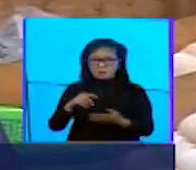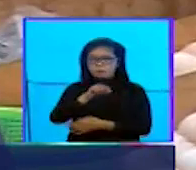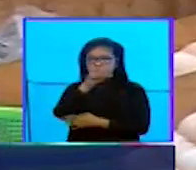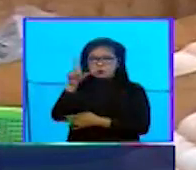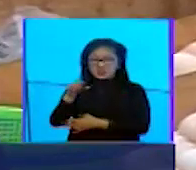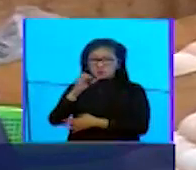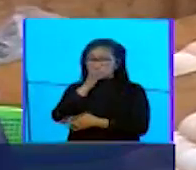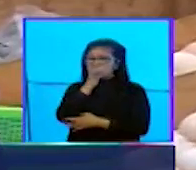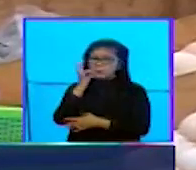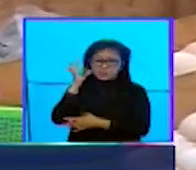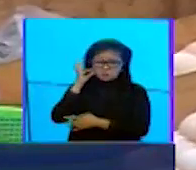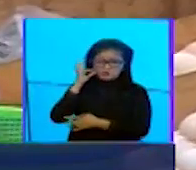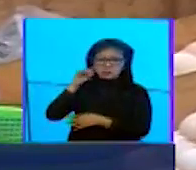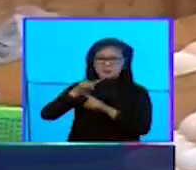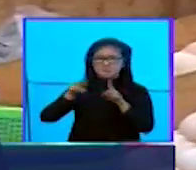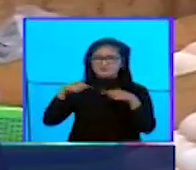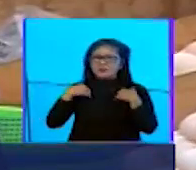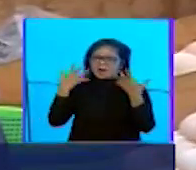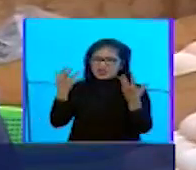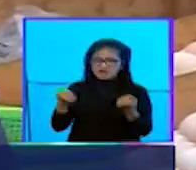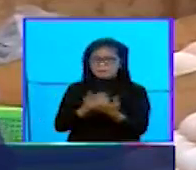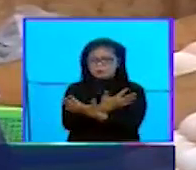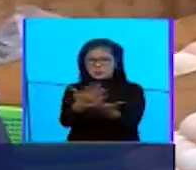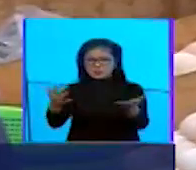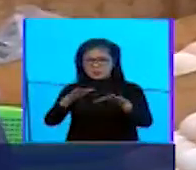pedagang masih berharap agar harga-harga bahan pokok